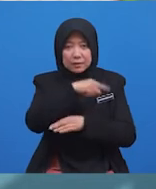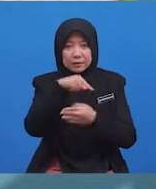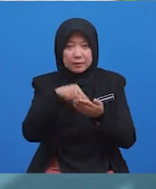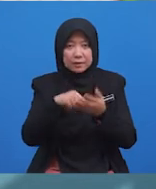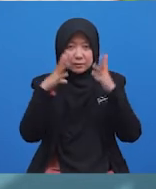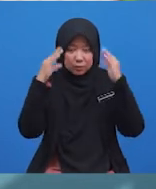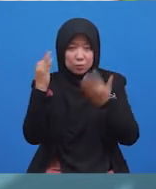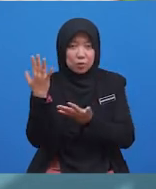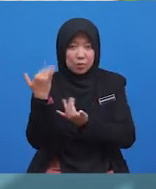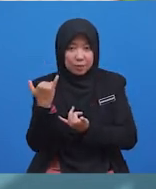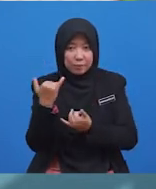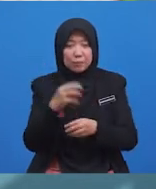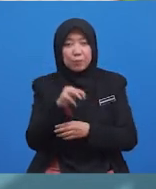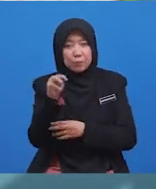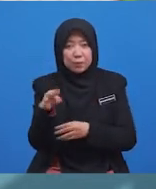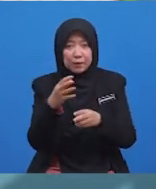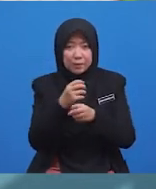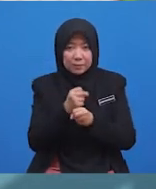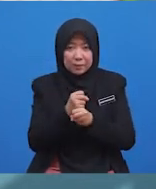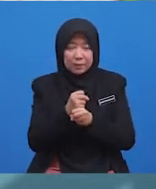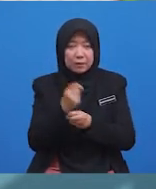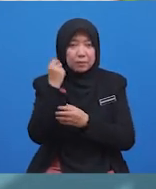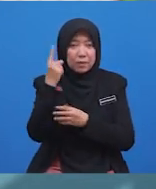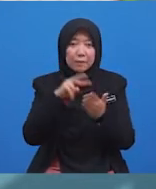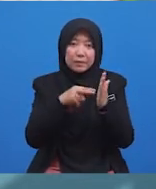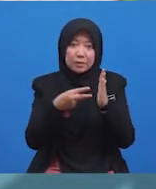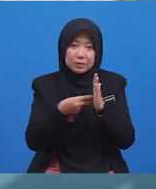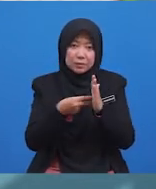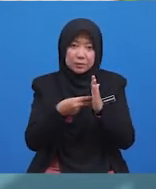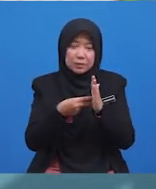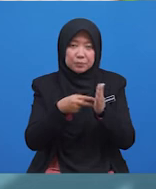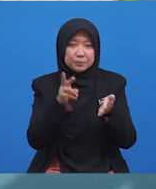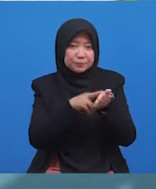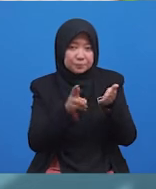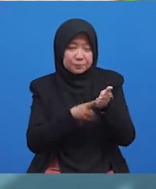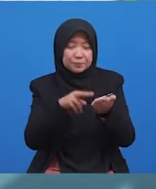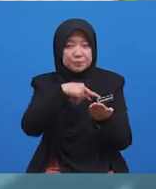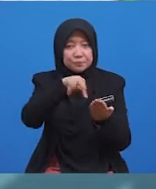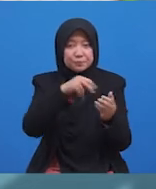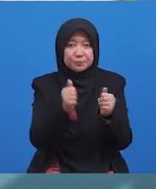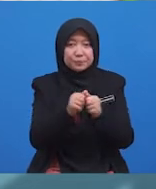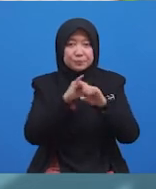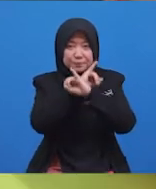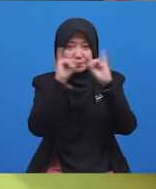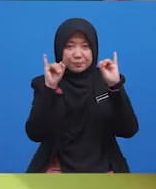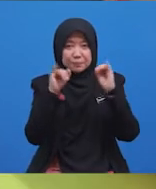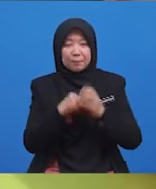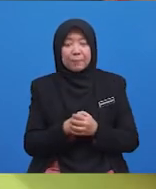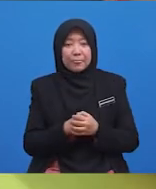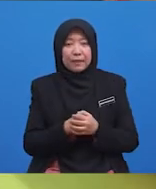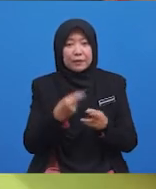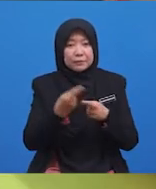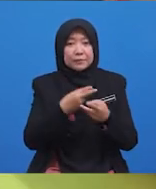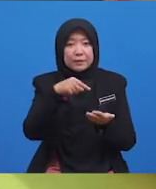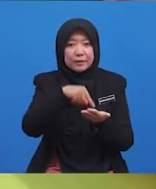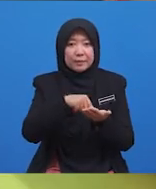ini, cikgu harap murid-murid dapat memahami maksud sesi arakat pantun dengan jelas. Dengan